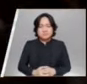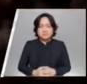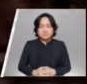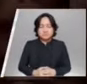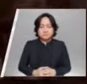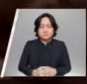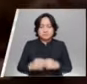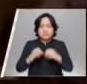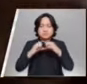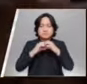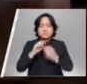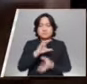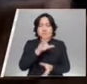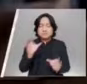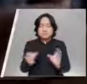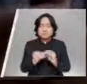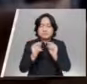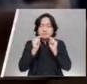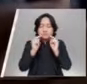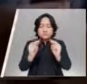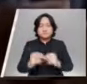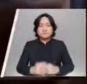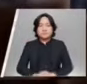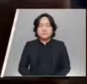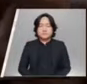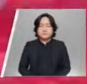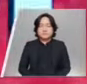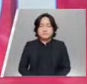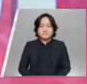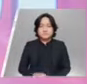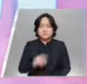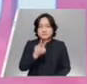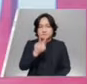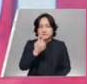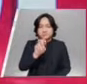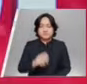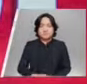Integrated News, John Consulta, ang inyong saksi.